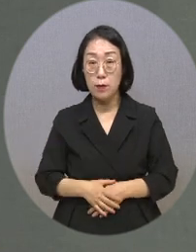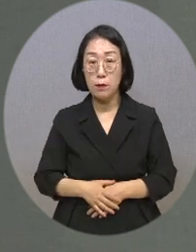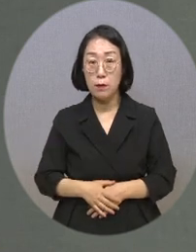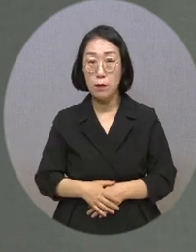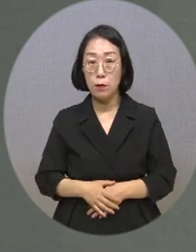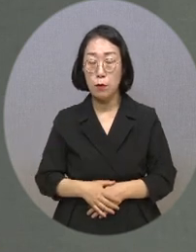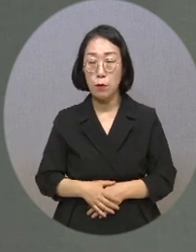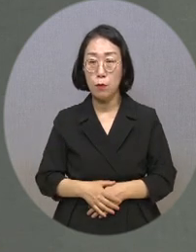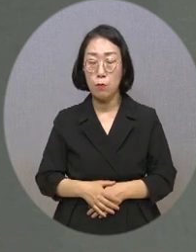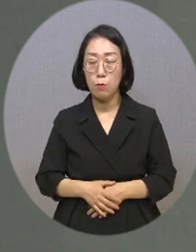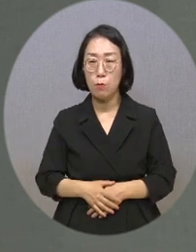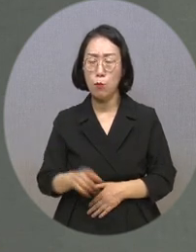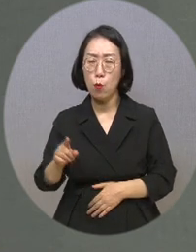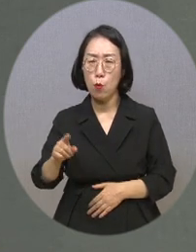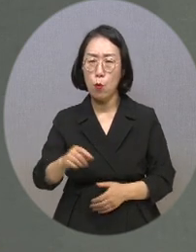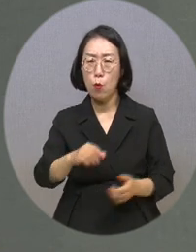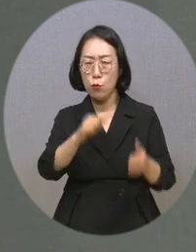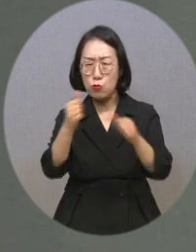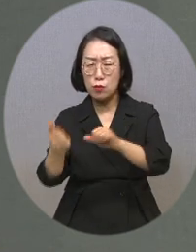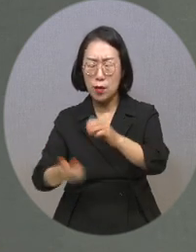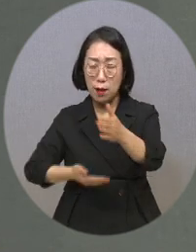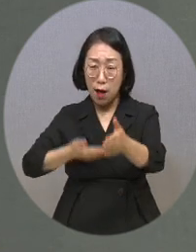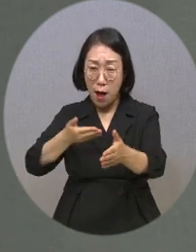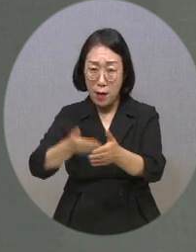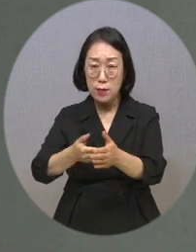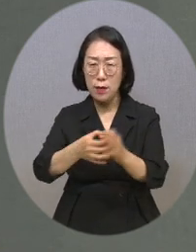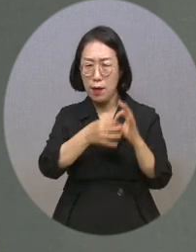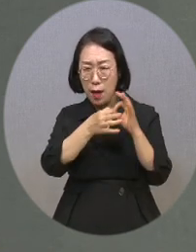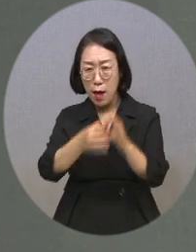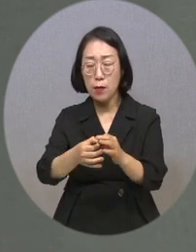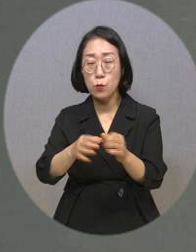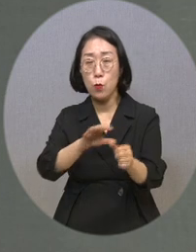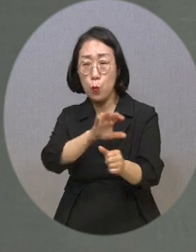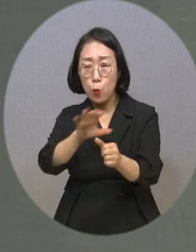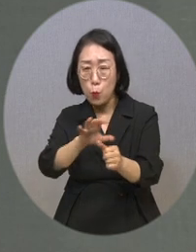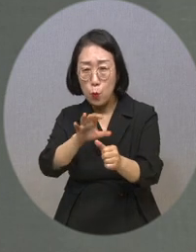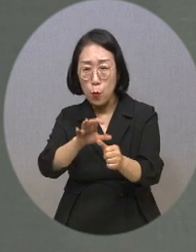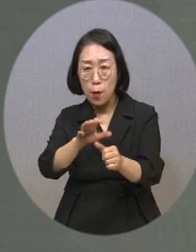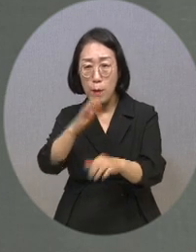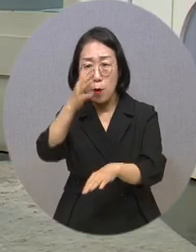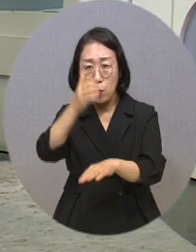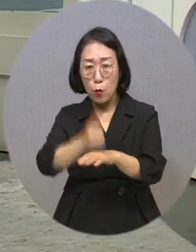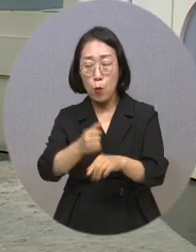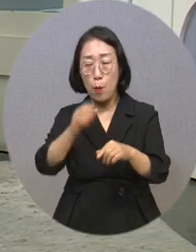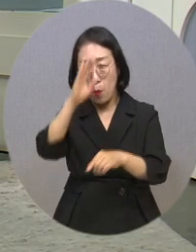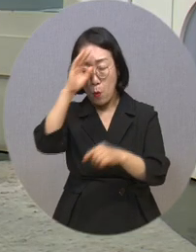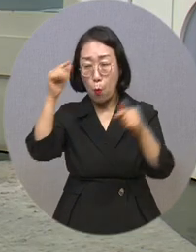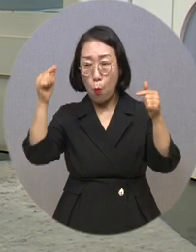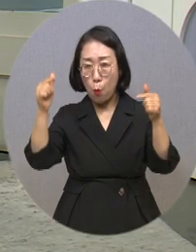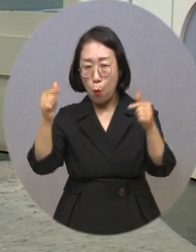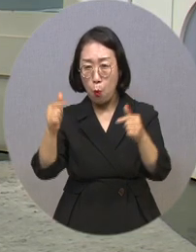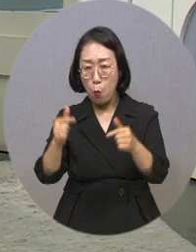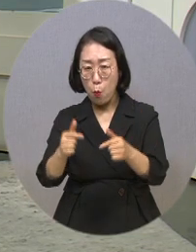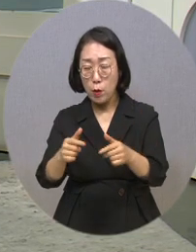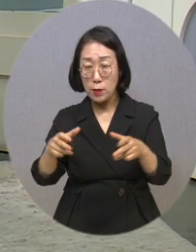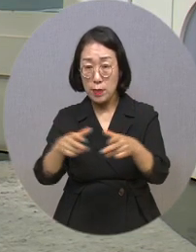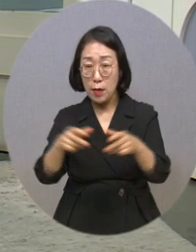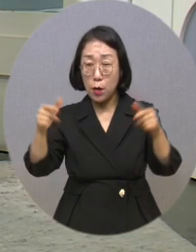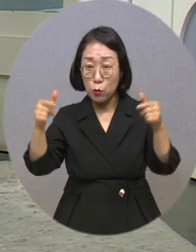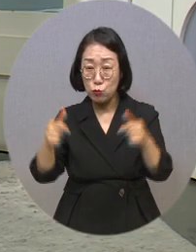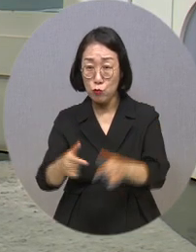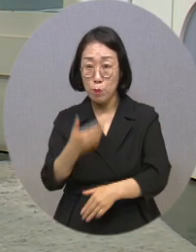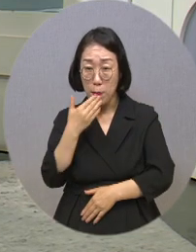뭐 이 세상을 떠날 때까지 계속입니까? 나아지는 경우도 있다고 합니까? 그러니까 뭐